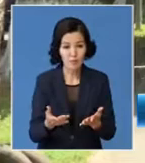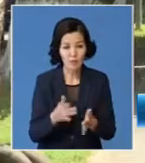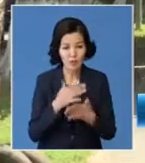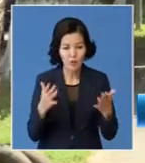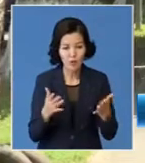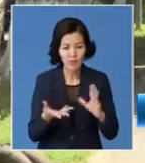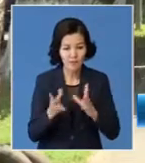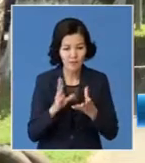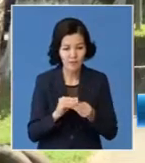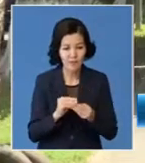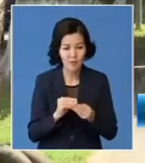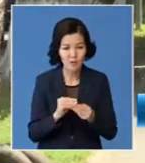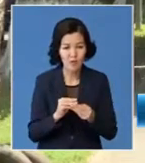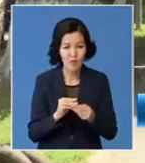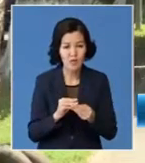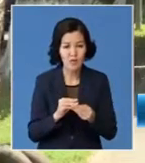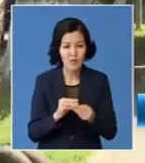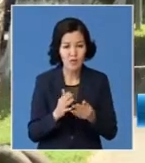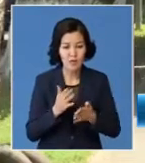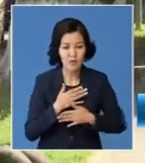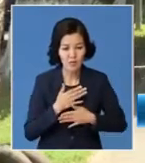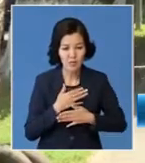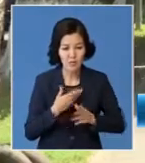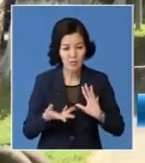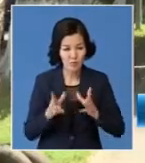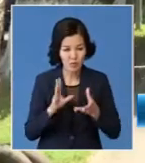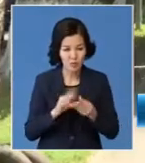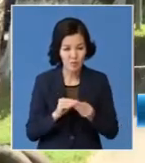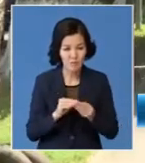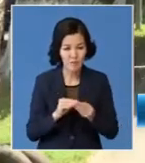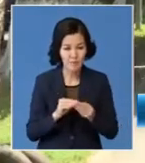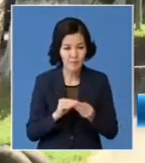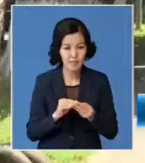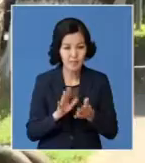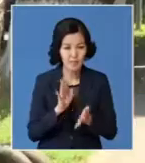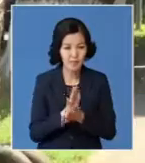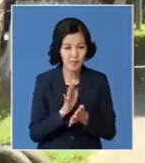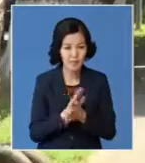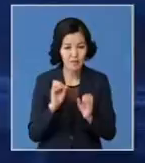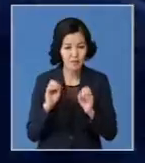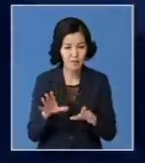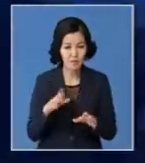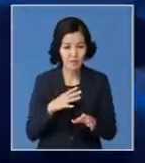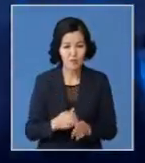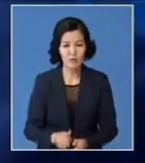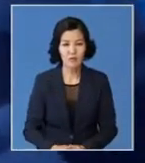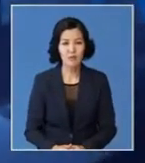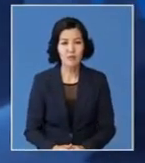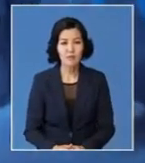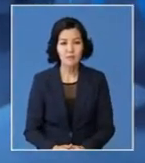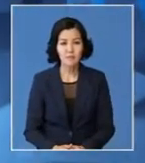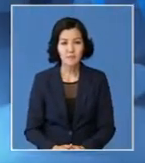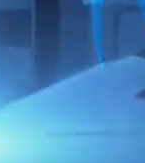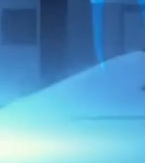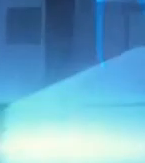вот, как мы по нашим анализам, бытовые отходы бросают туда. Дина Буранбаева,